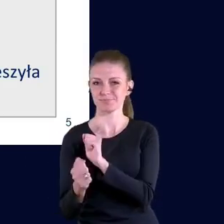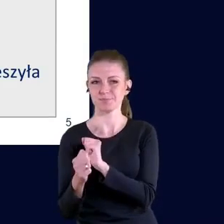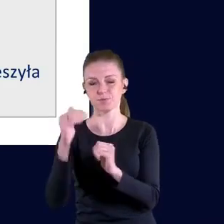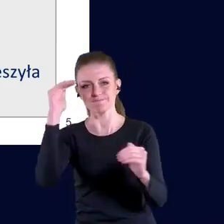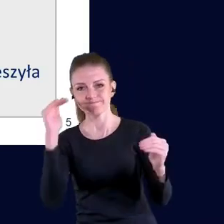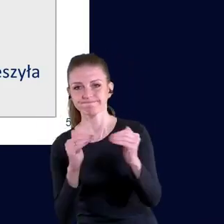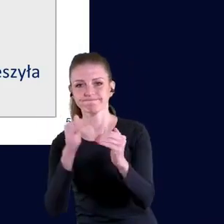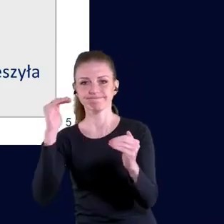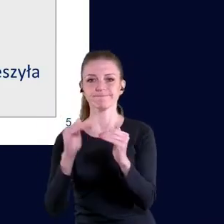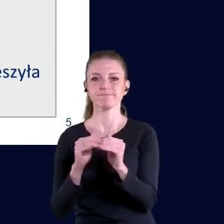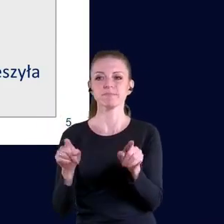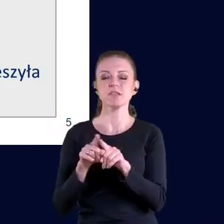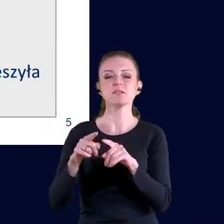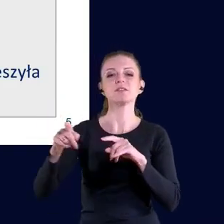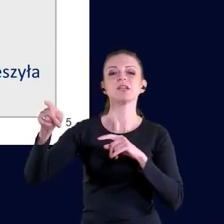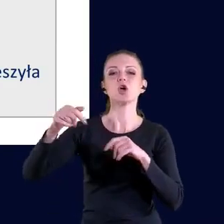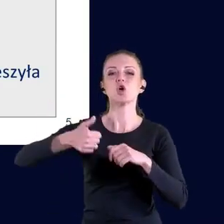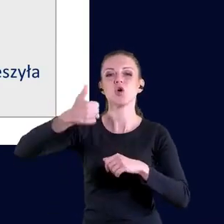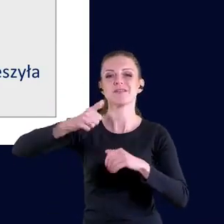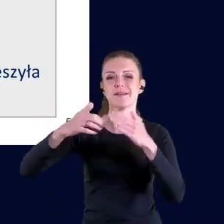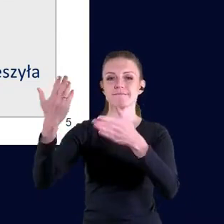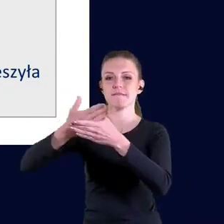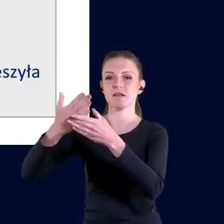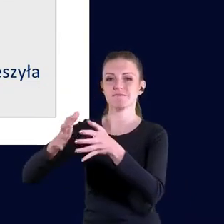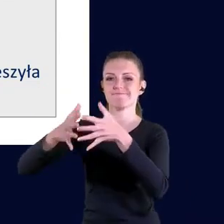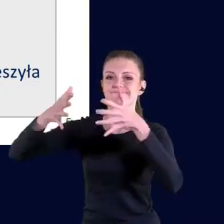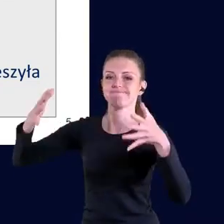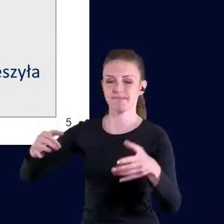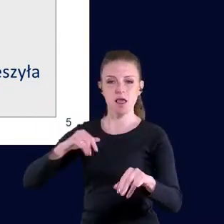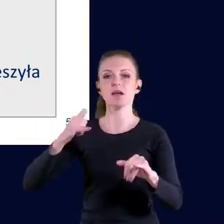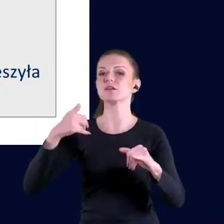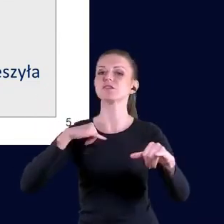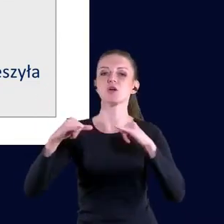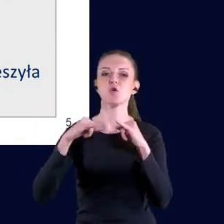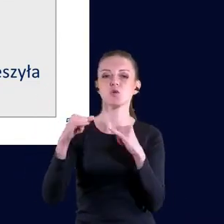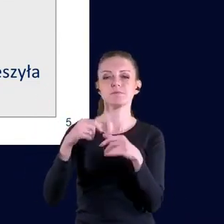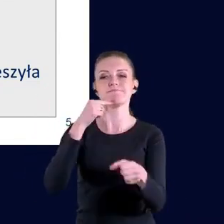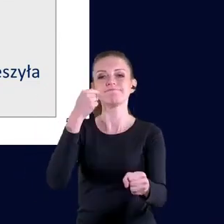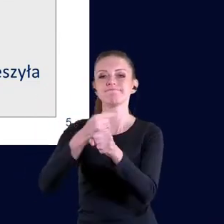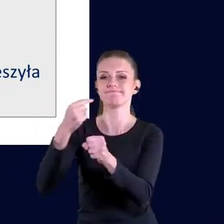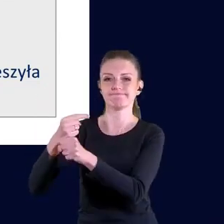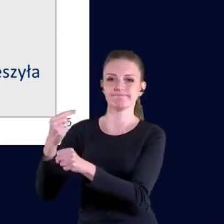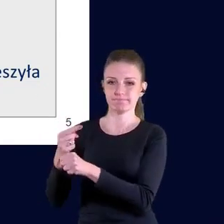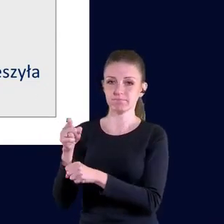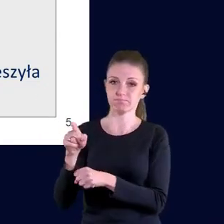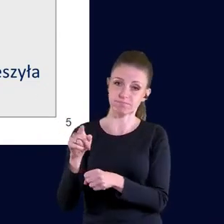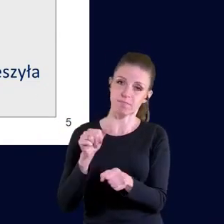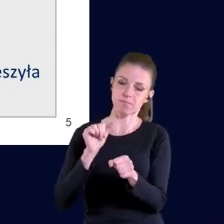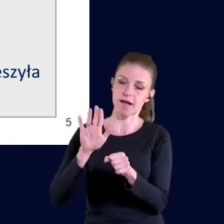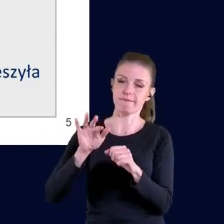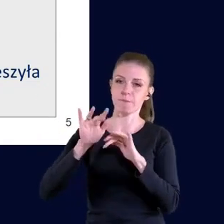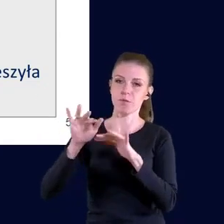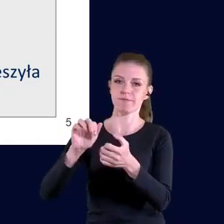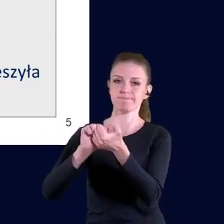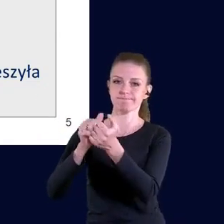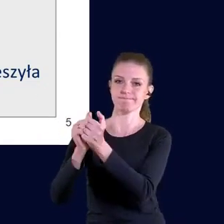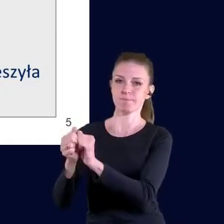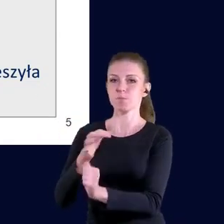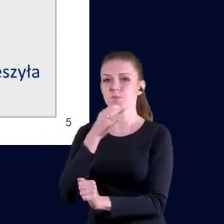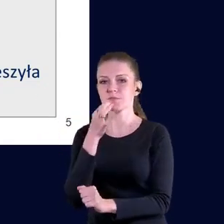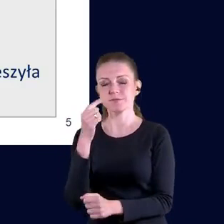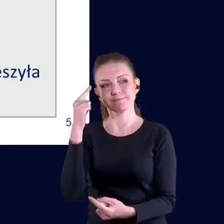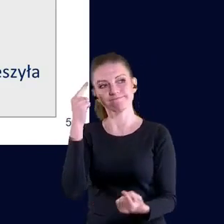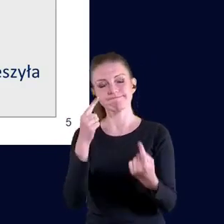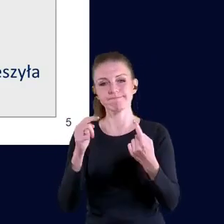sposobu Zarządzania koncernami i najwięksi w Stanach Zjednoczonych te zmiany mają już